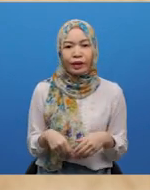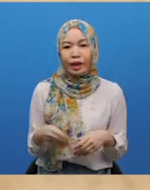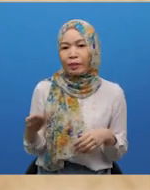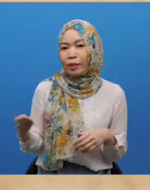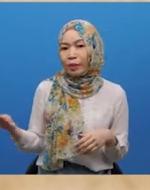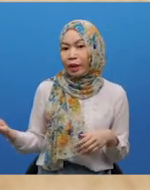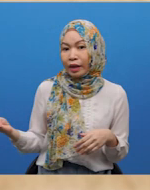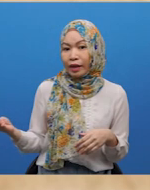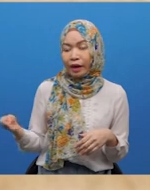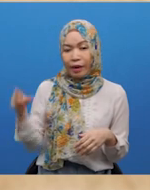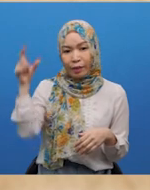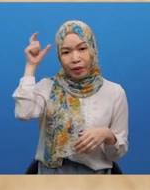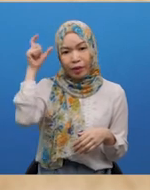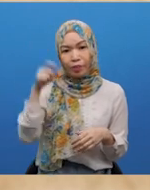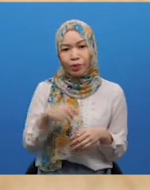permaisuri.